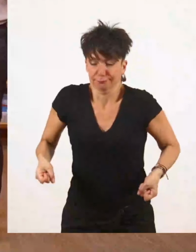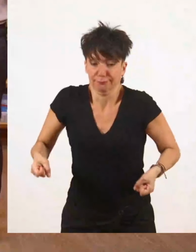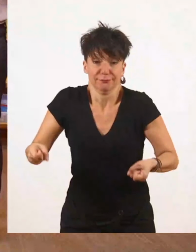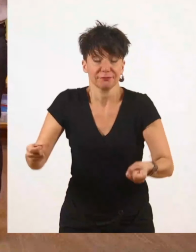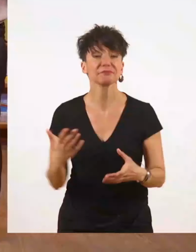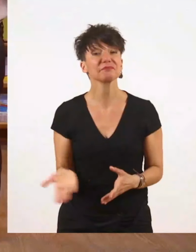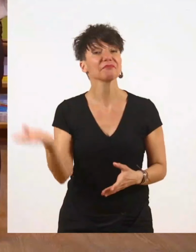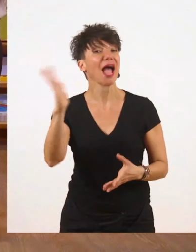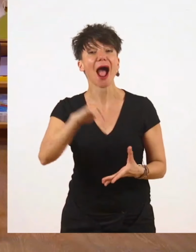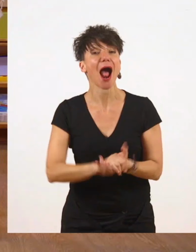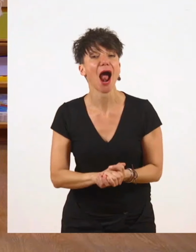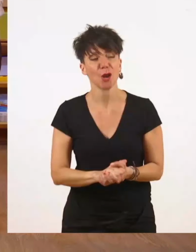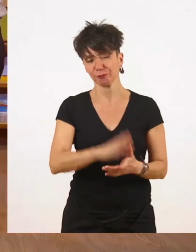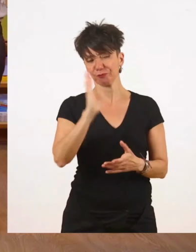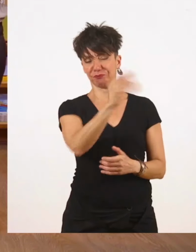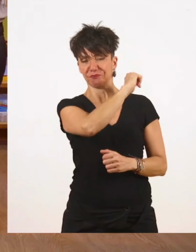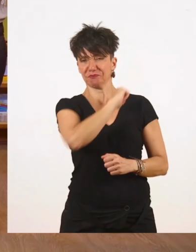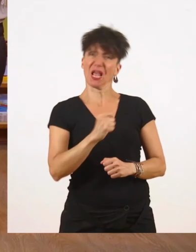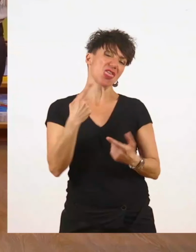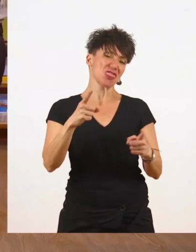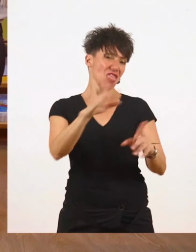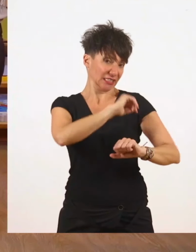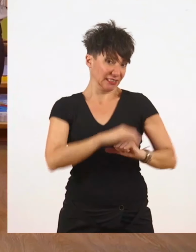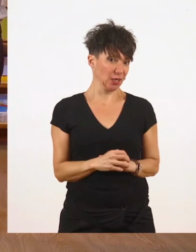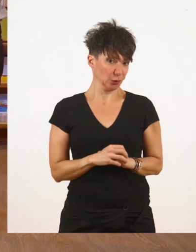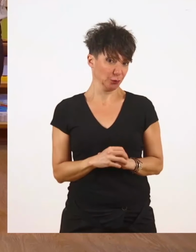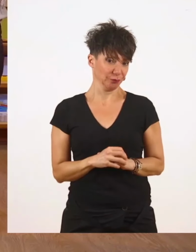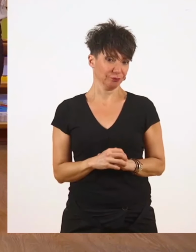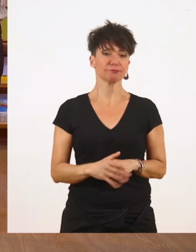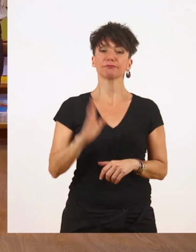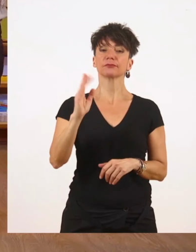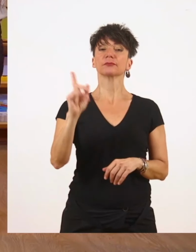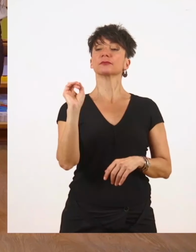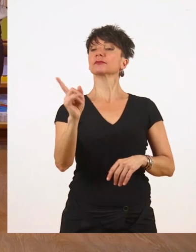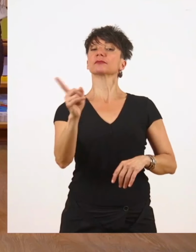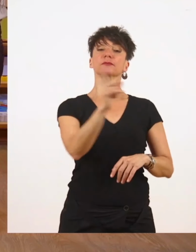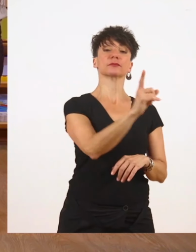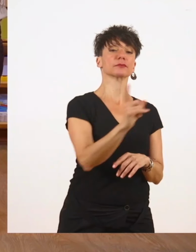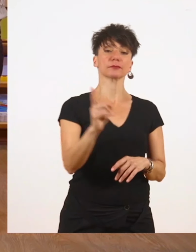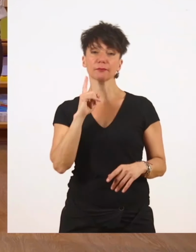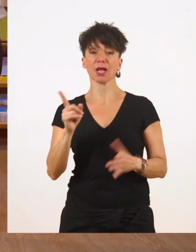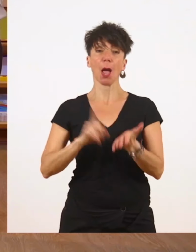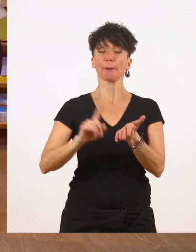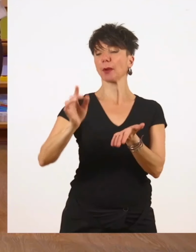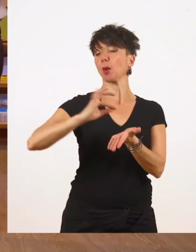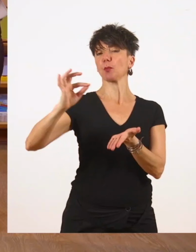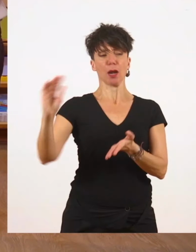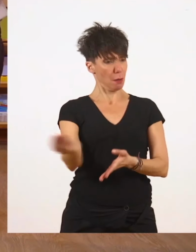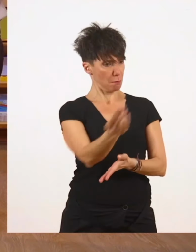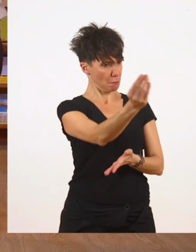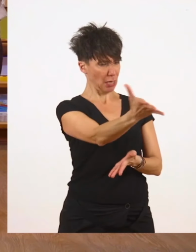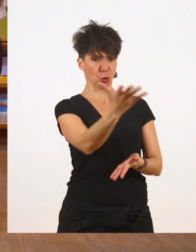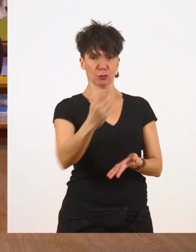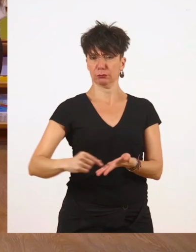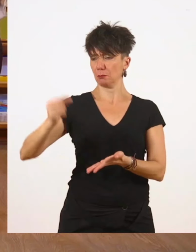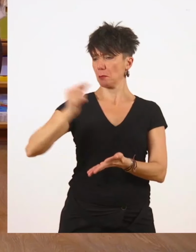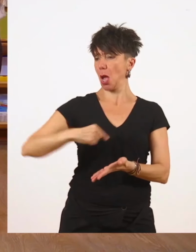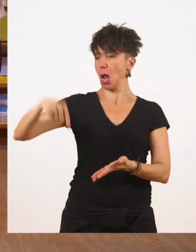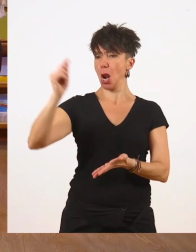Ναι. Θα σε βοηθήσω. Δάσκαλος. Δάσκαλος. Βέβαια καλό θα ήταν αχατμπένα μου, αλλά δεν πειράζει. Πάρ' τη.